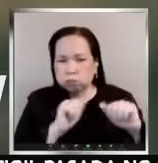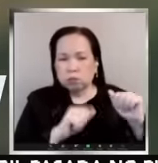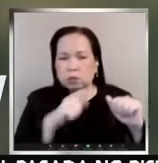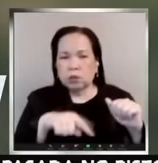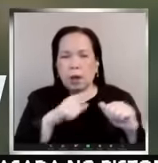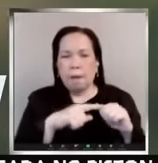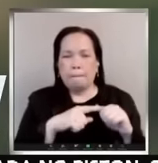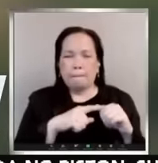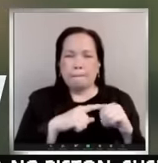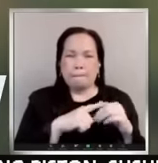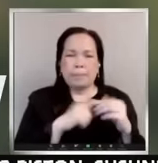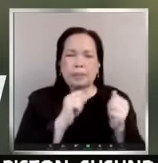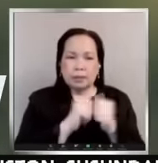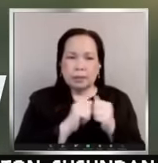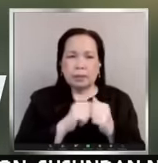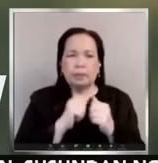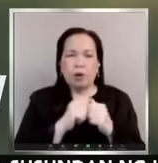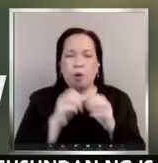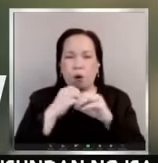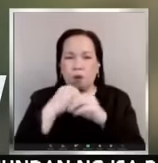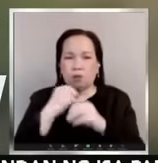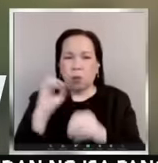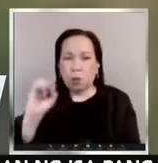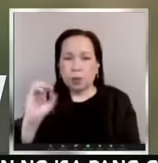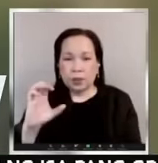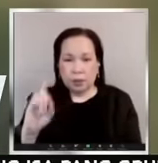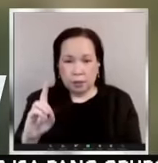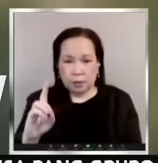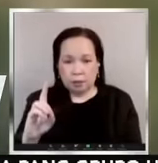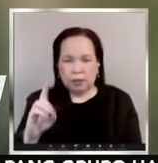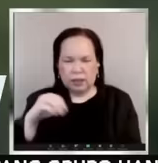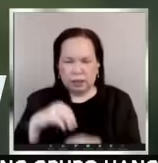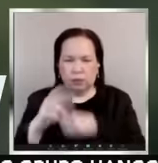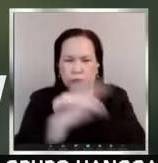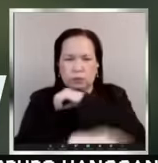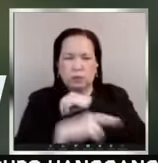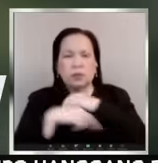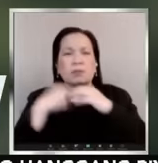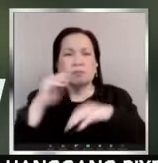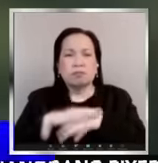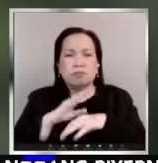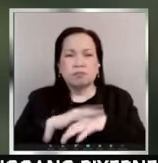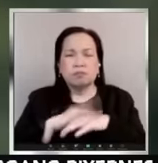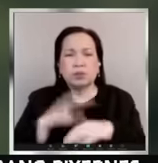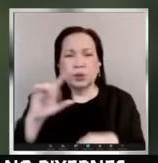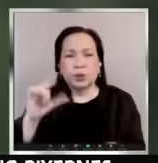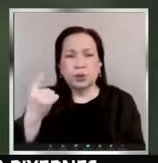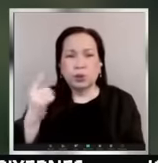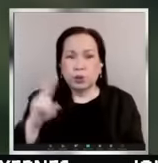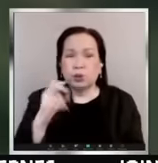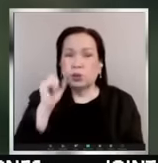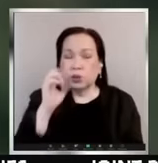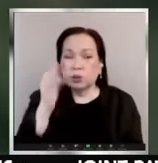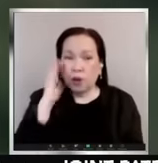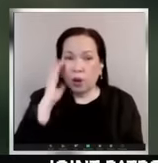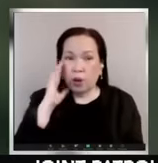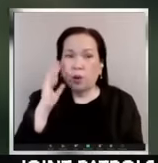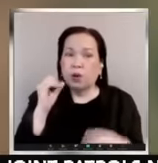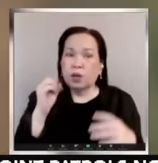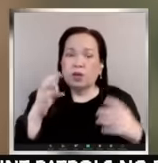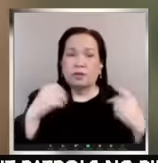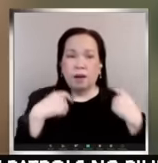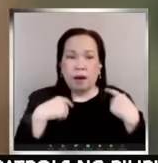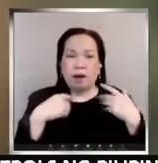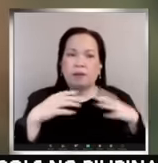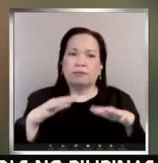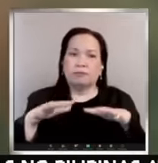Office of Civil Defense sa rehiyon. Babala pa ng FIVOC sa mga lokal na pamahalaan. Kung nakaroon ng artificial damming and baka kapag na-breach